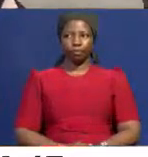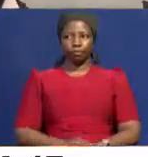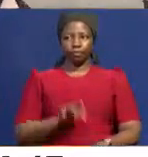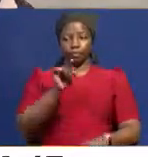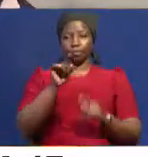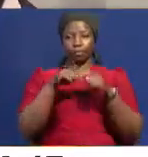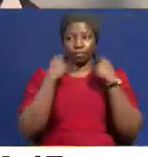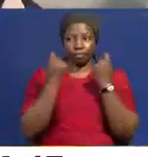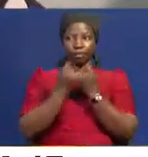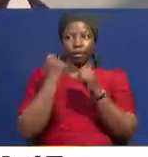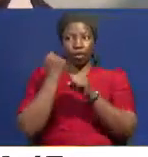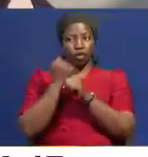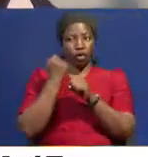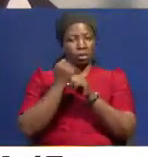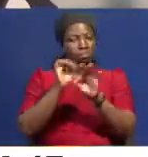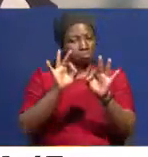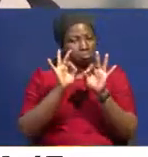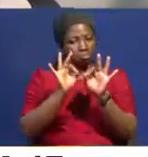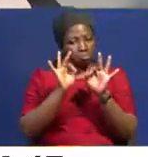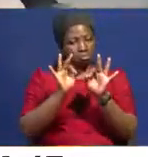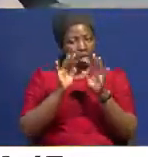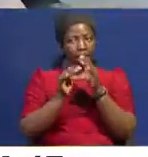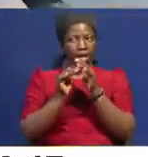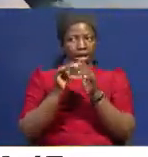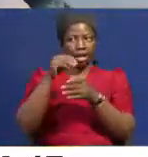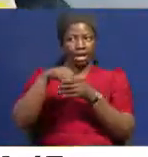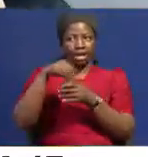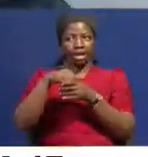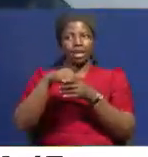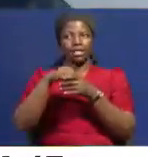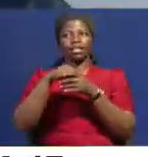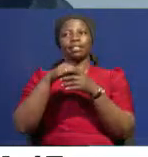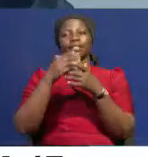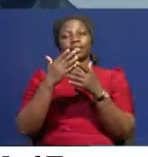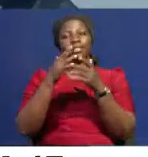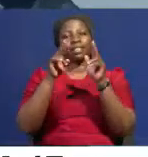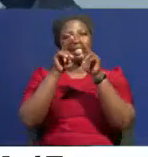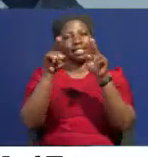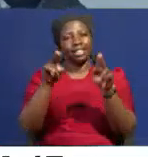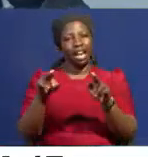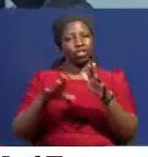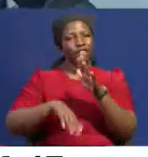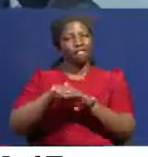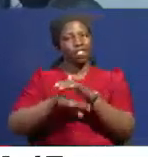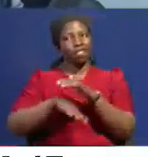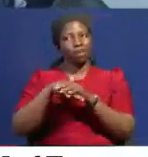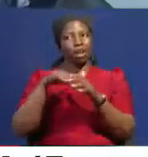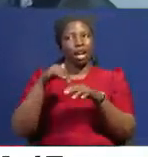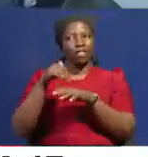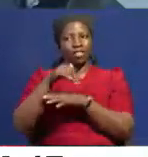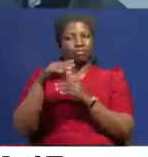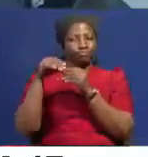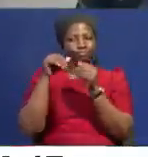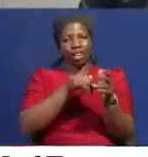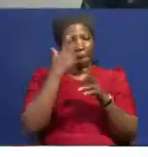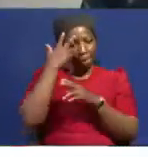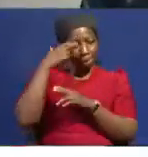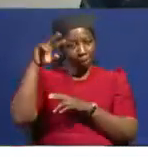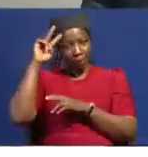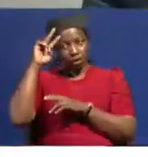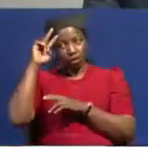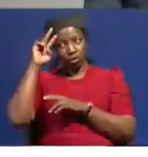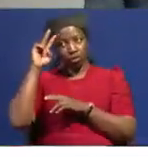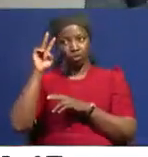Timu hiyo iliandikisha mafanikio ya kupigiwa mfano katika mashindano haya ya soka ya kimataifa baada ya kuilaza Mexico mabao 2-1 katika mechi yao ya mwisho ya